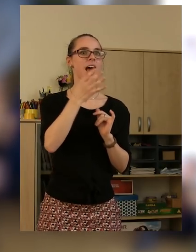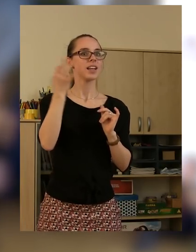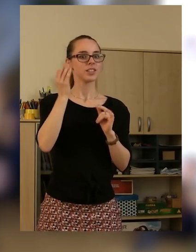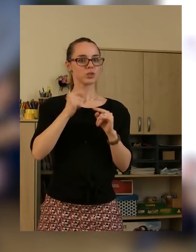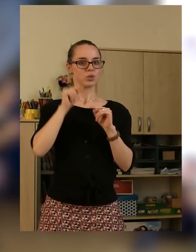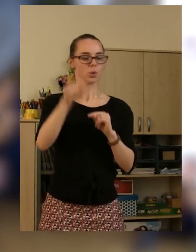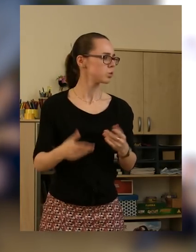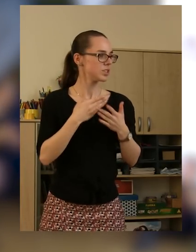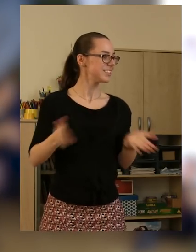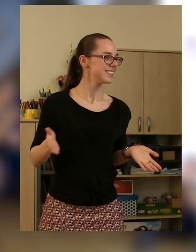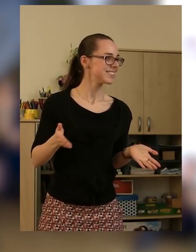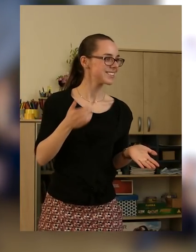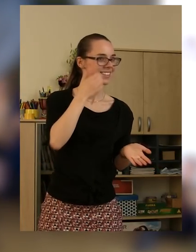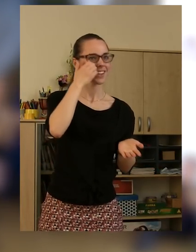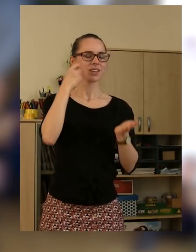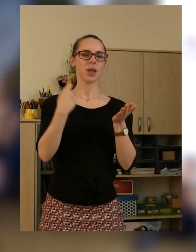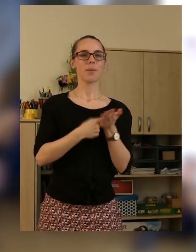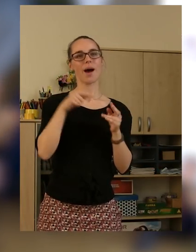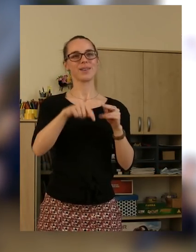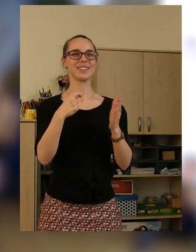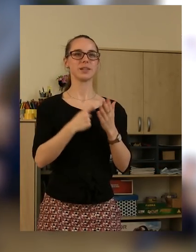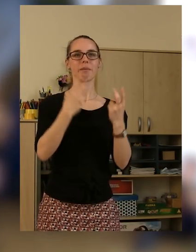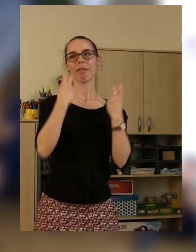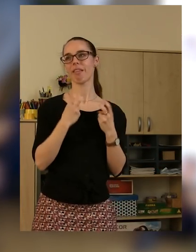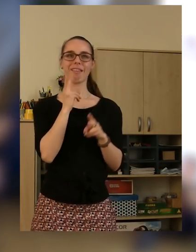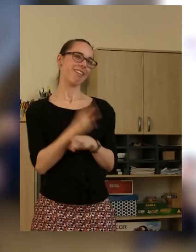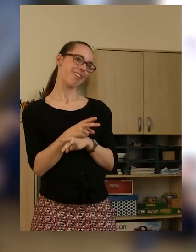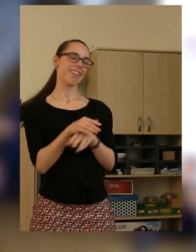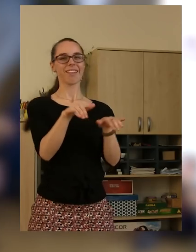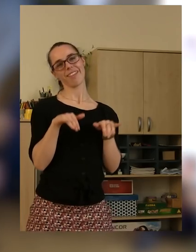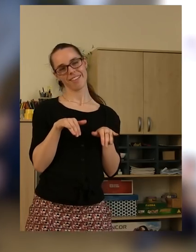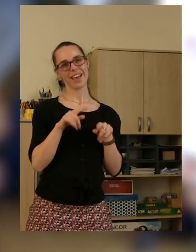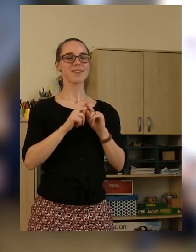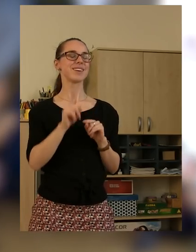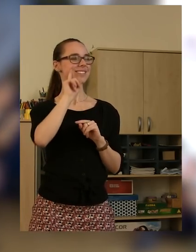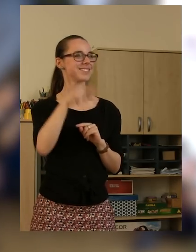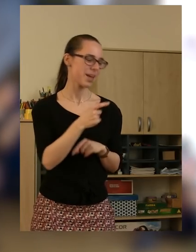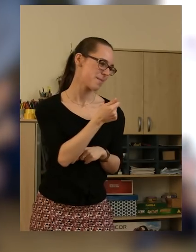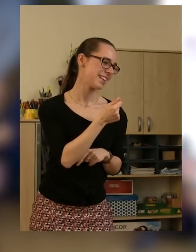Nebo nemáš dojem, že už trochu dlouho seš v tom světě těch peněz a té moci?